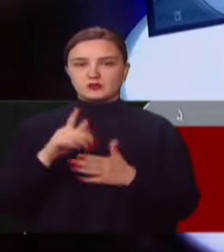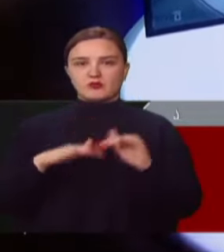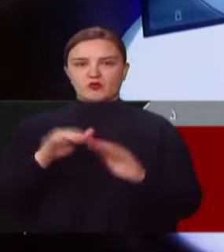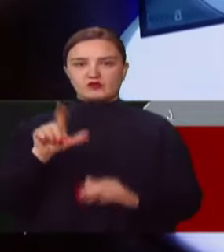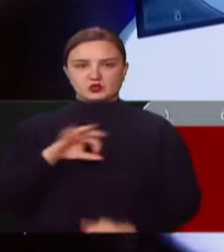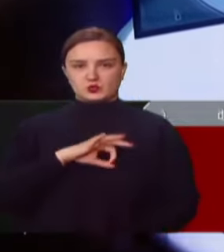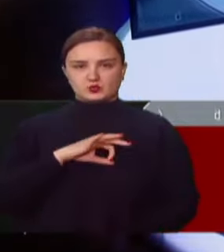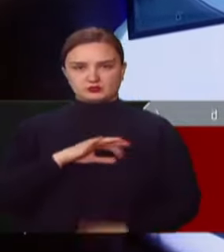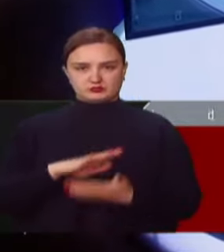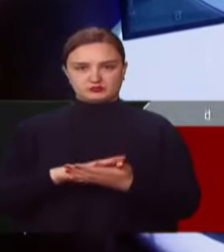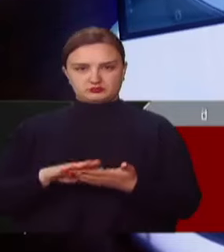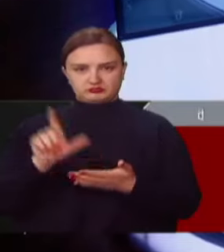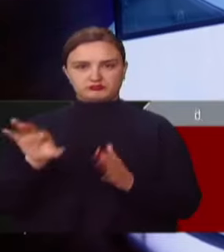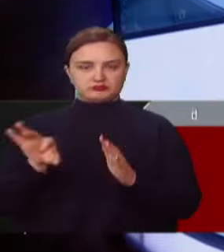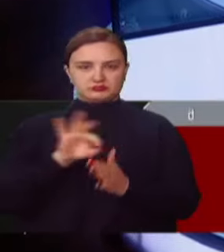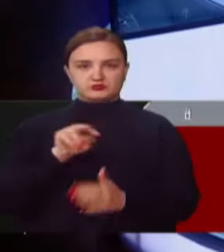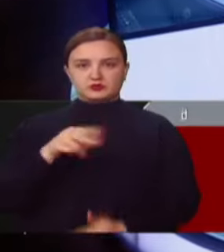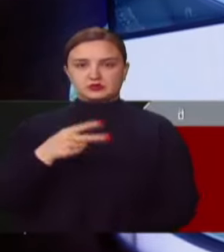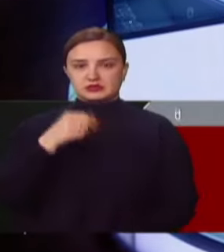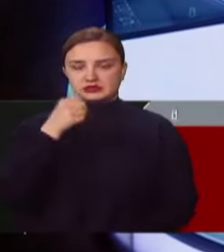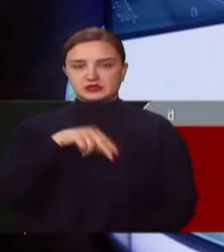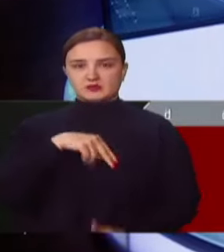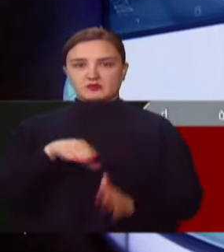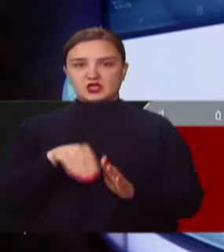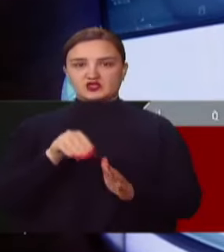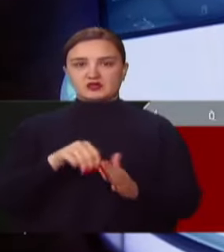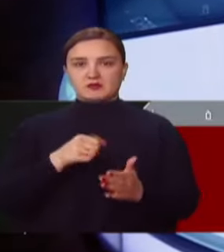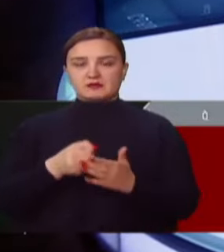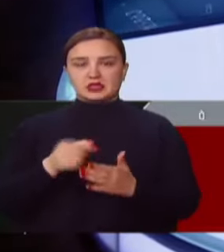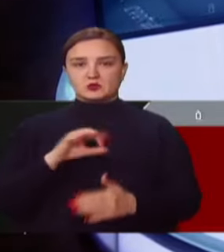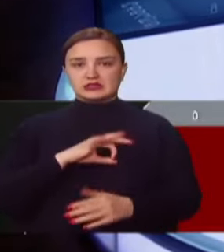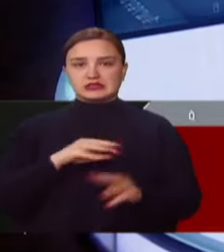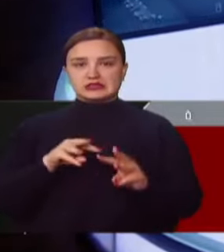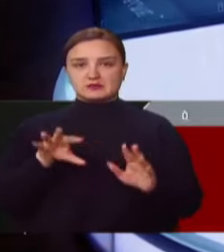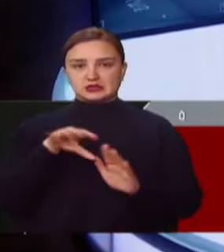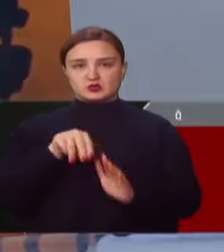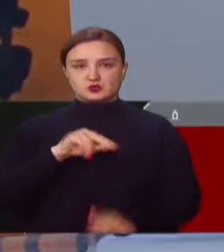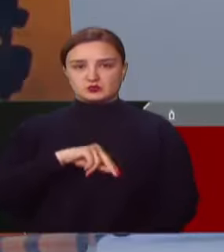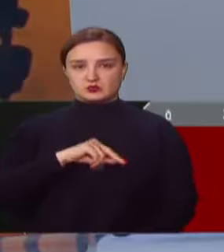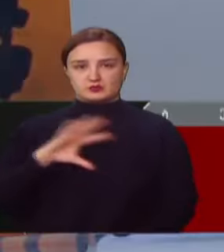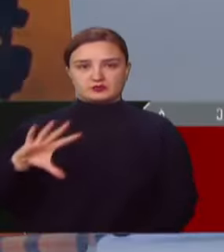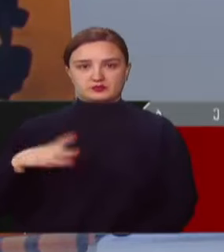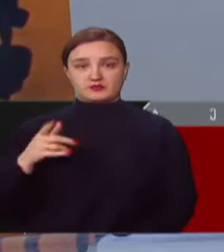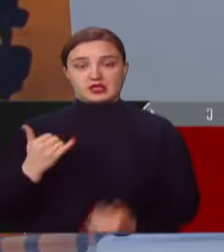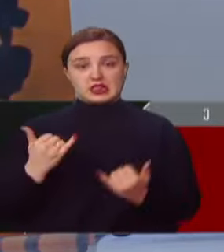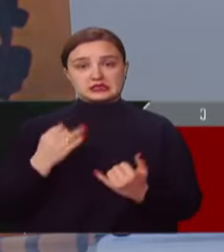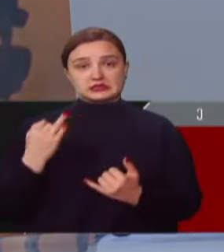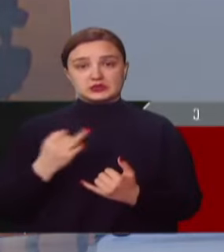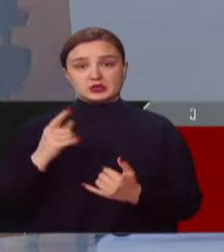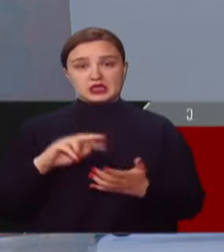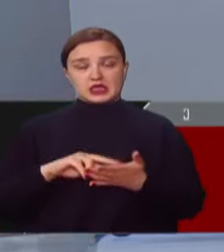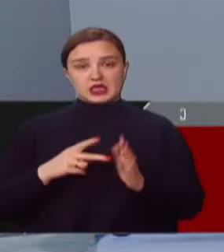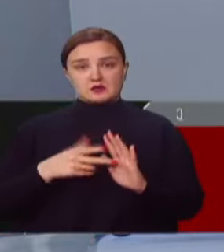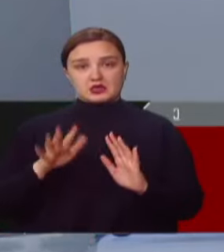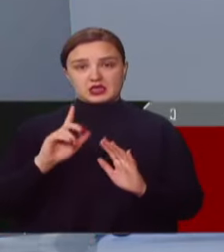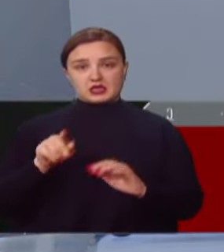იურისტ კანონმდებელზე გაკეთდა, რომელიც 2020 წლის საპარლამენტო არჩევნებამდე იუსტიციის სამინისტროში მუშაობდა. ახლა საინტერესოა რა გეგმით